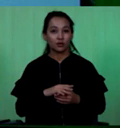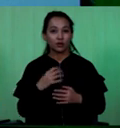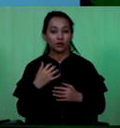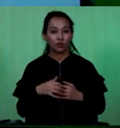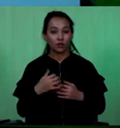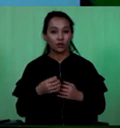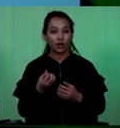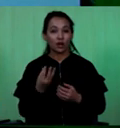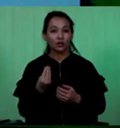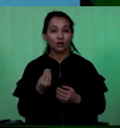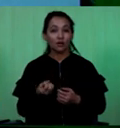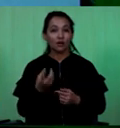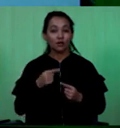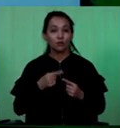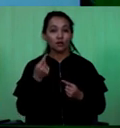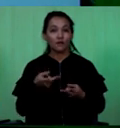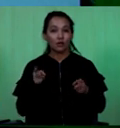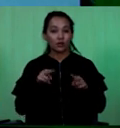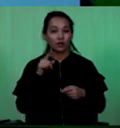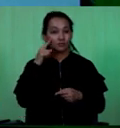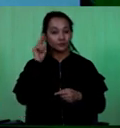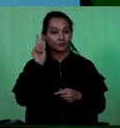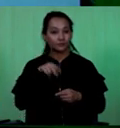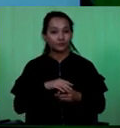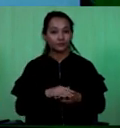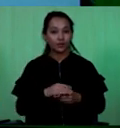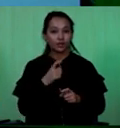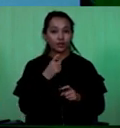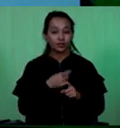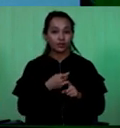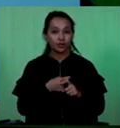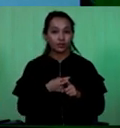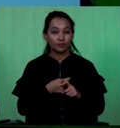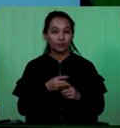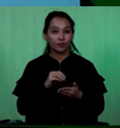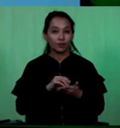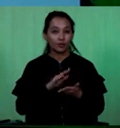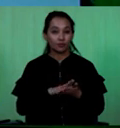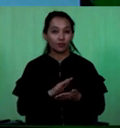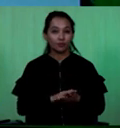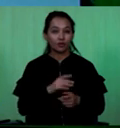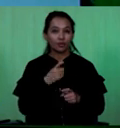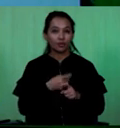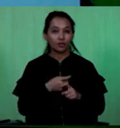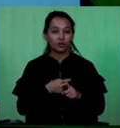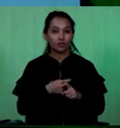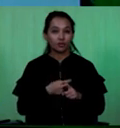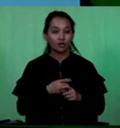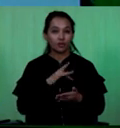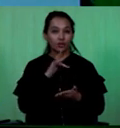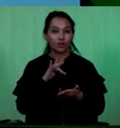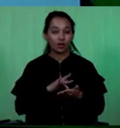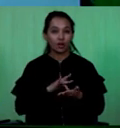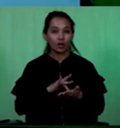masofa qolgani noma'lum. Biz buni x deb belgilab olamiz. Demak, x shaharlar orasidagi